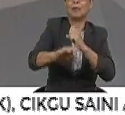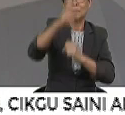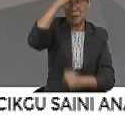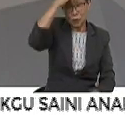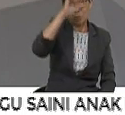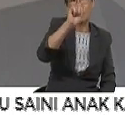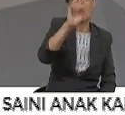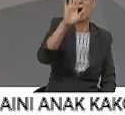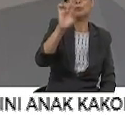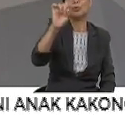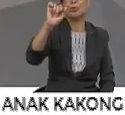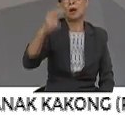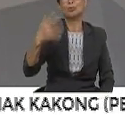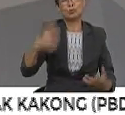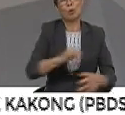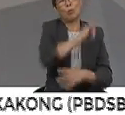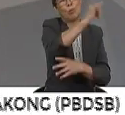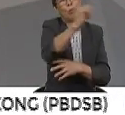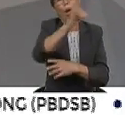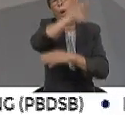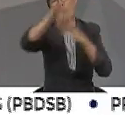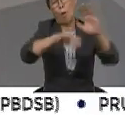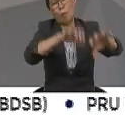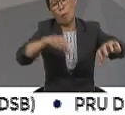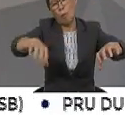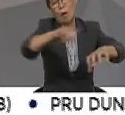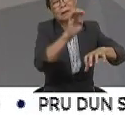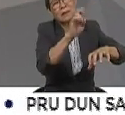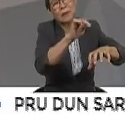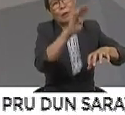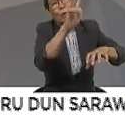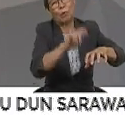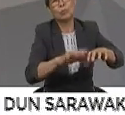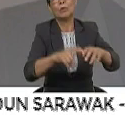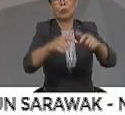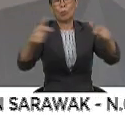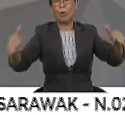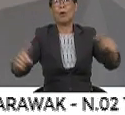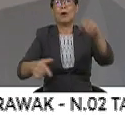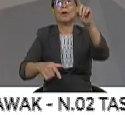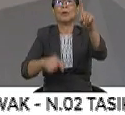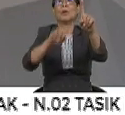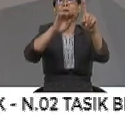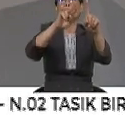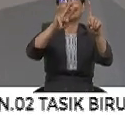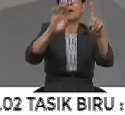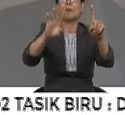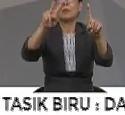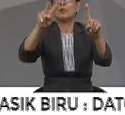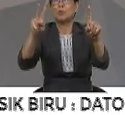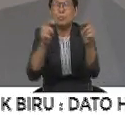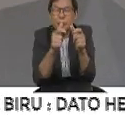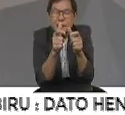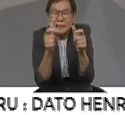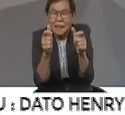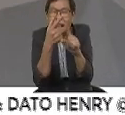tombol shadows 4A berkunjung ke seluruh kau semoga untuk makluman kau semua unit kuasa-nya 1242 km2 besar